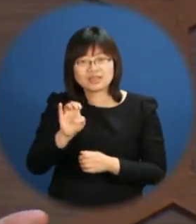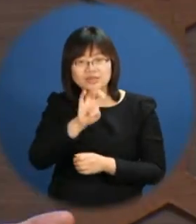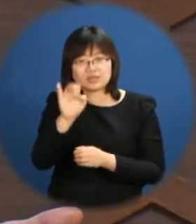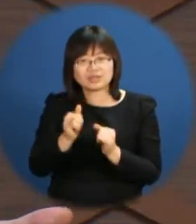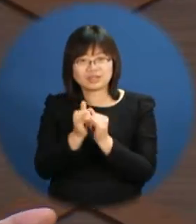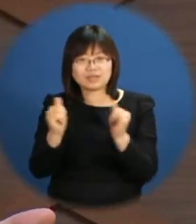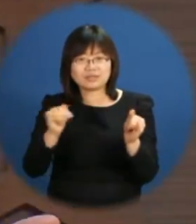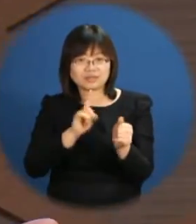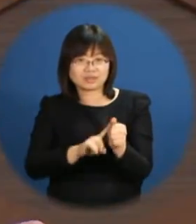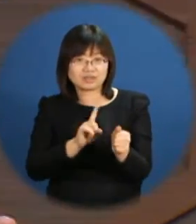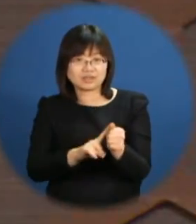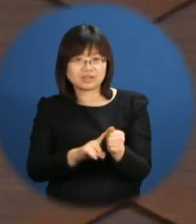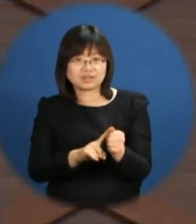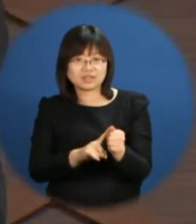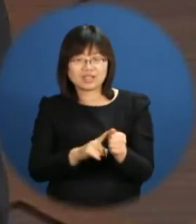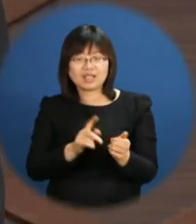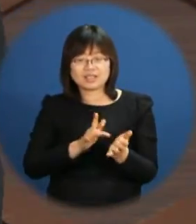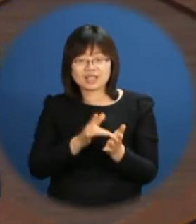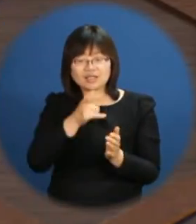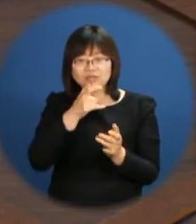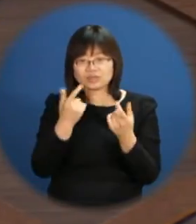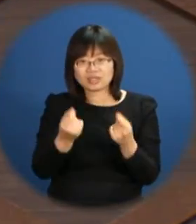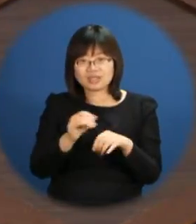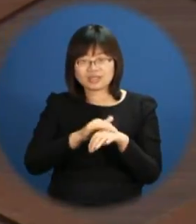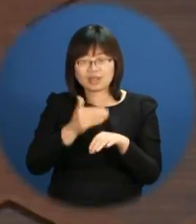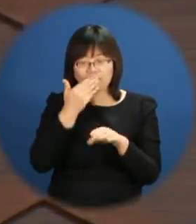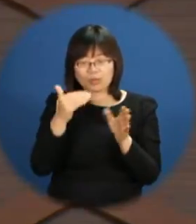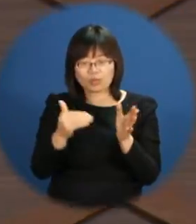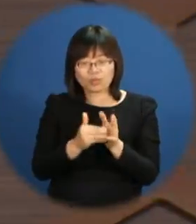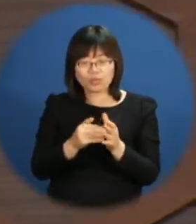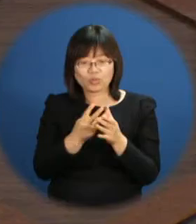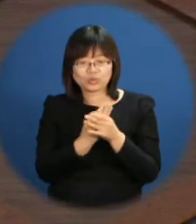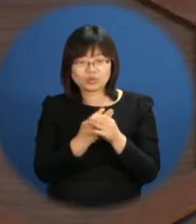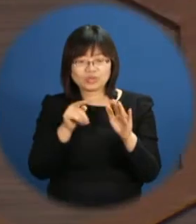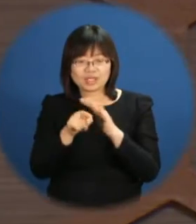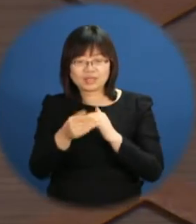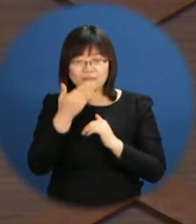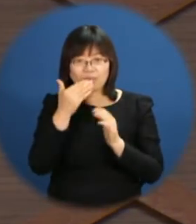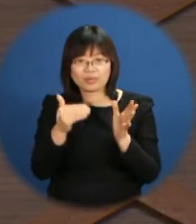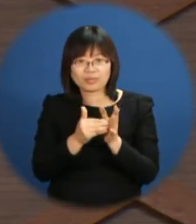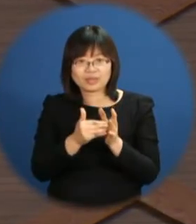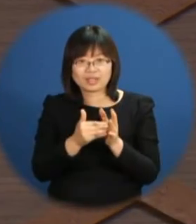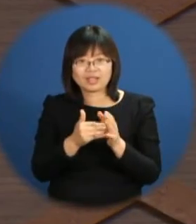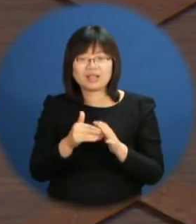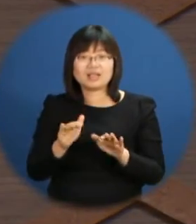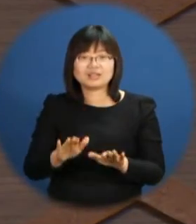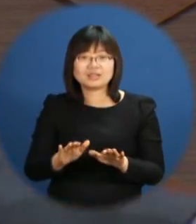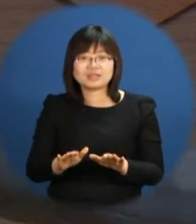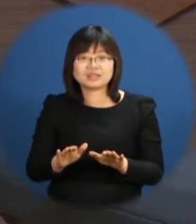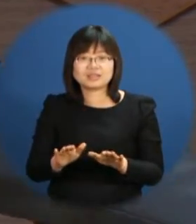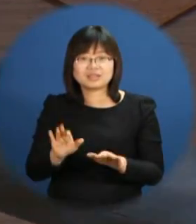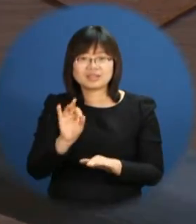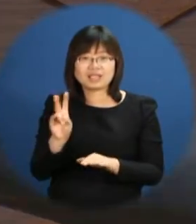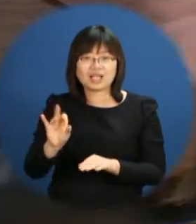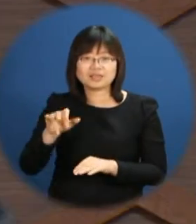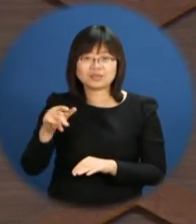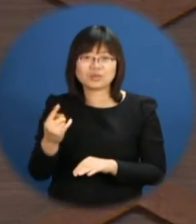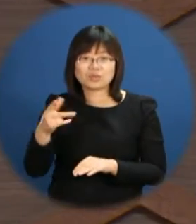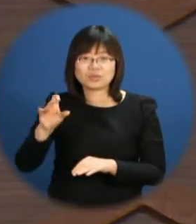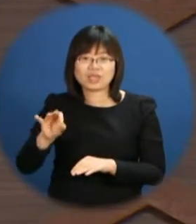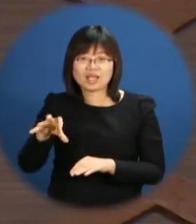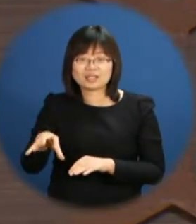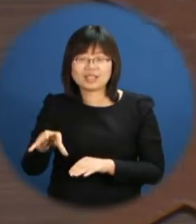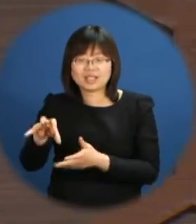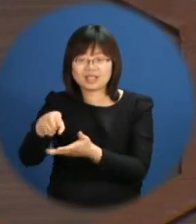사람들은 그걸 뭐 약수 같이 해서 잘 먹고 온천에 가서 먹고 했는데 프리 스토리가 이거를 양조장에 가서 맨